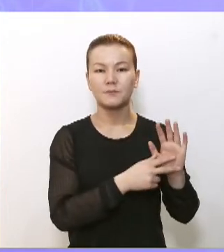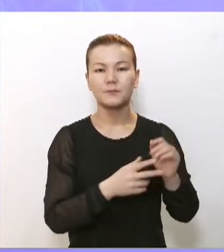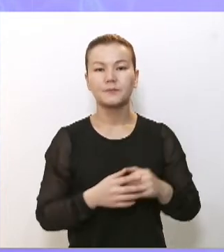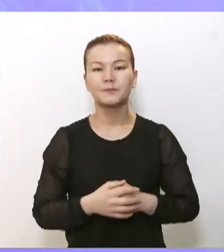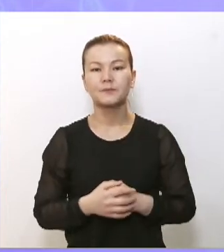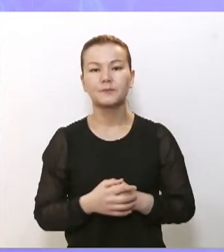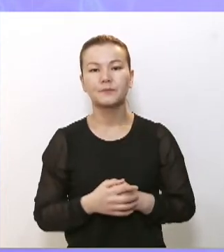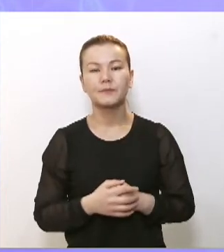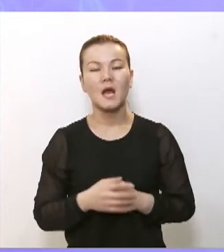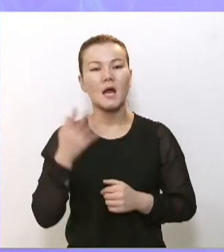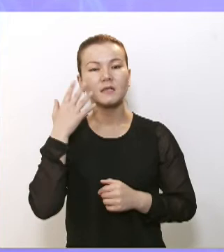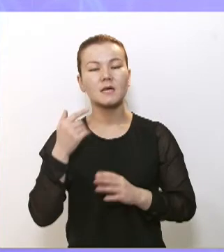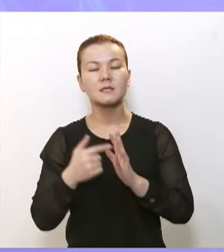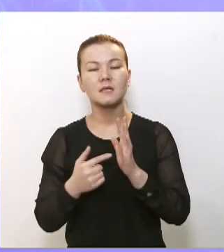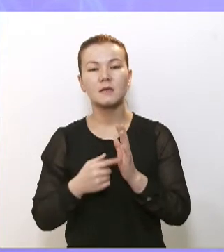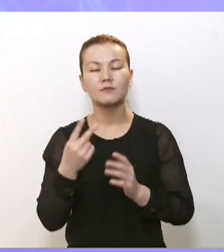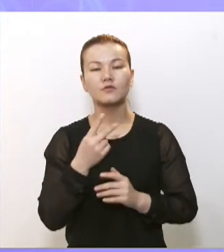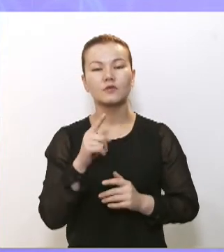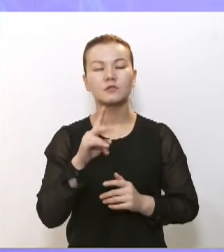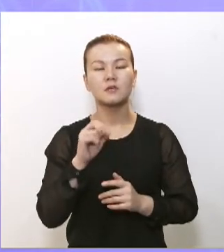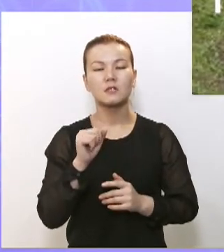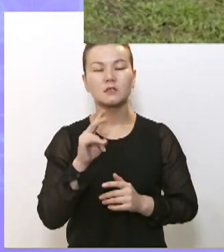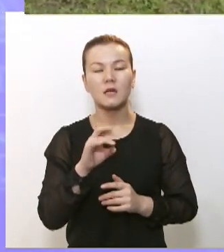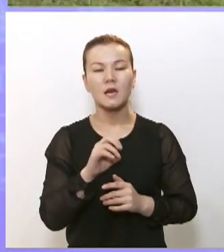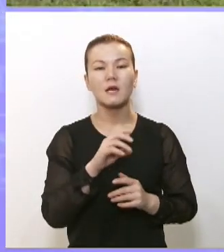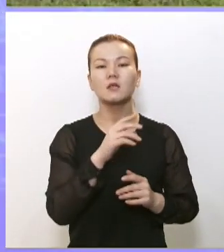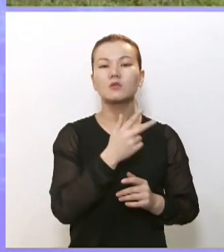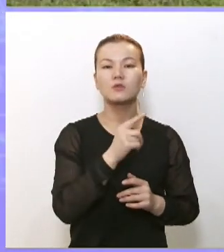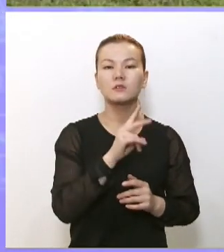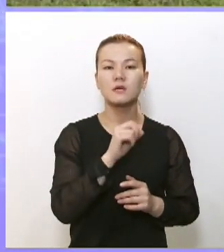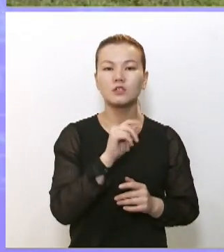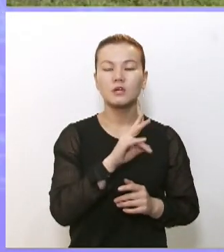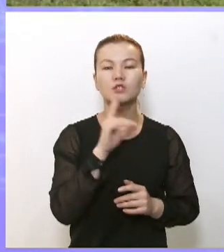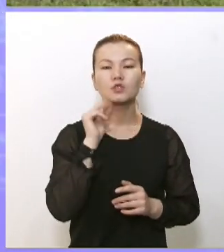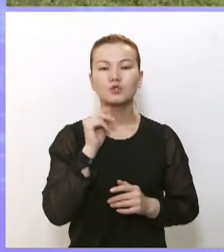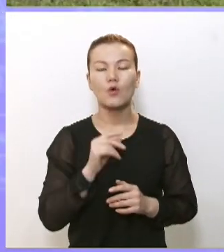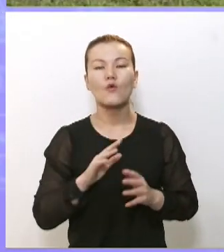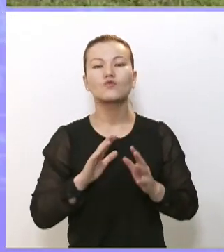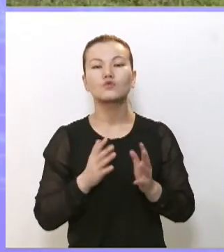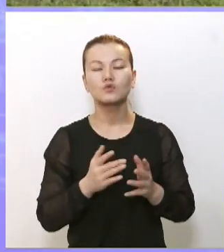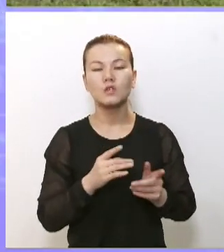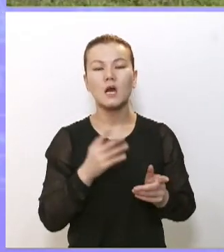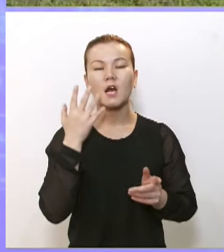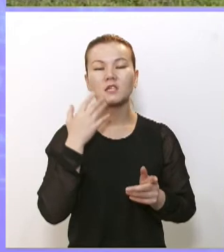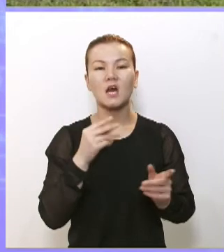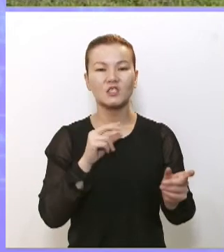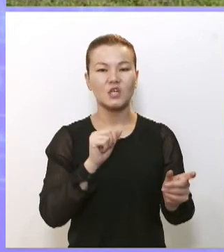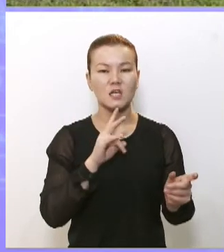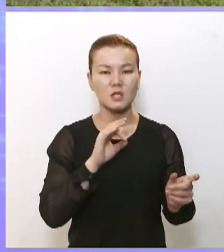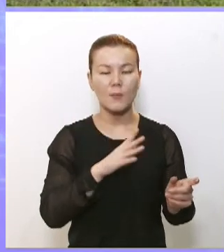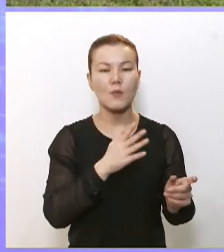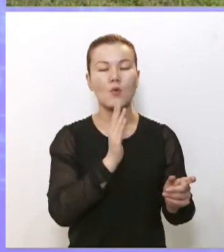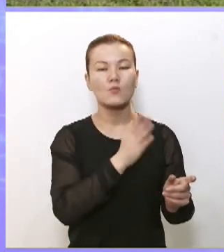при делении на 2 и трехзначное число в случаях когда в частном